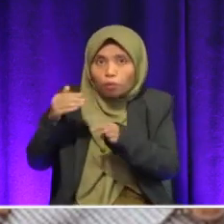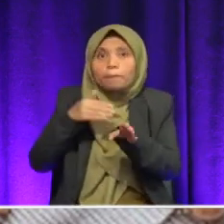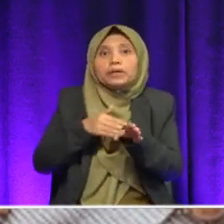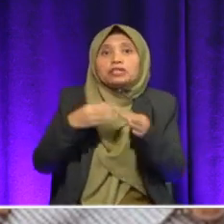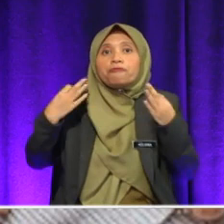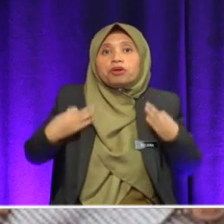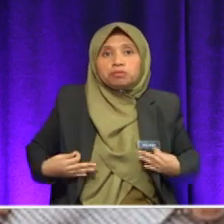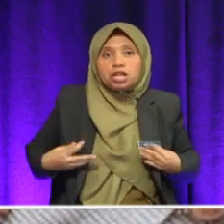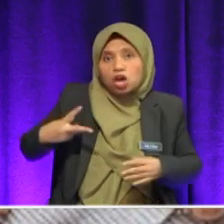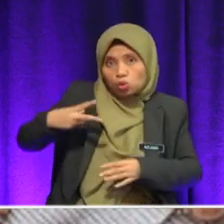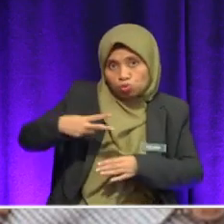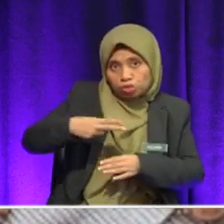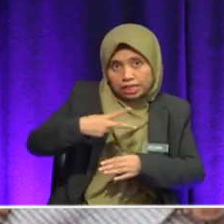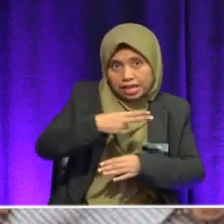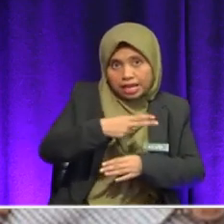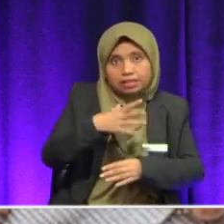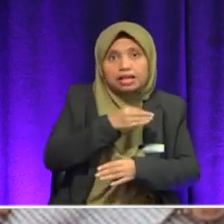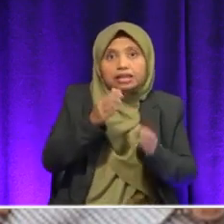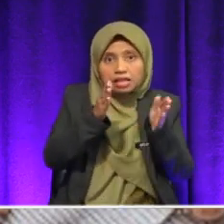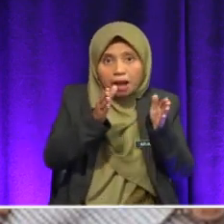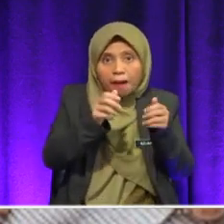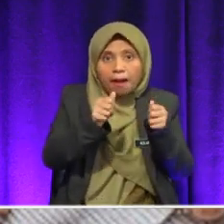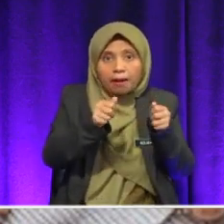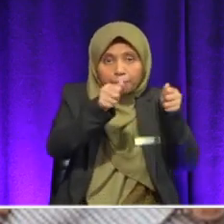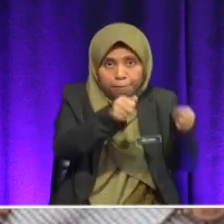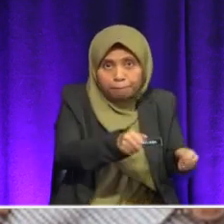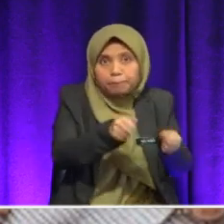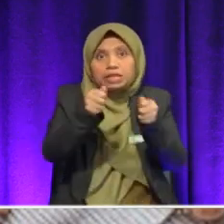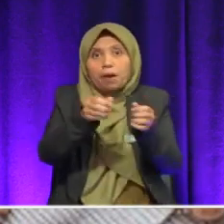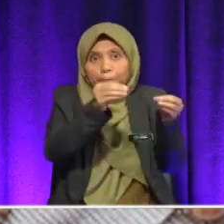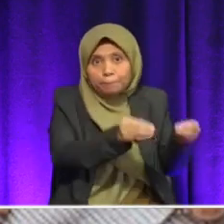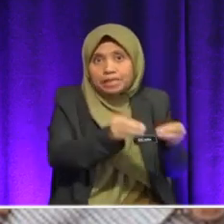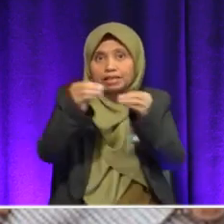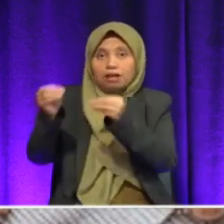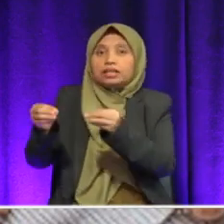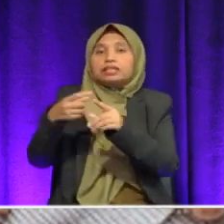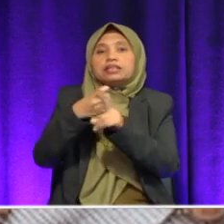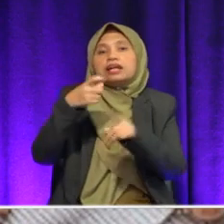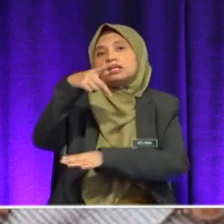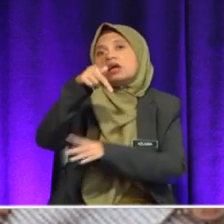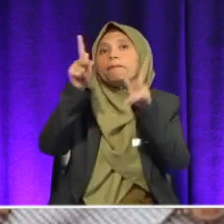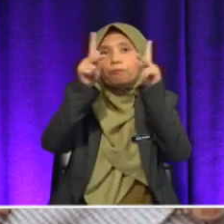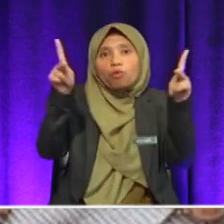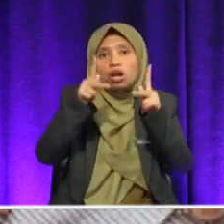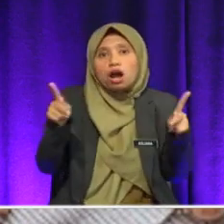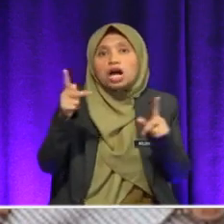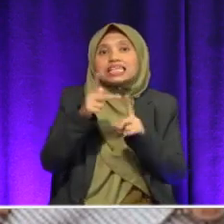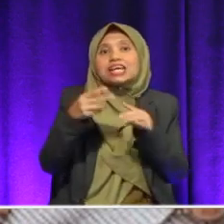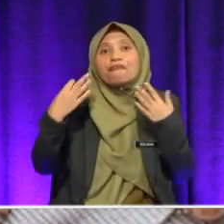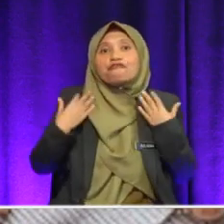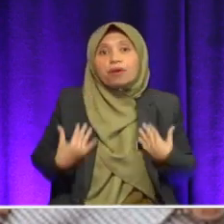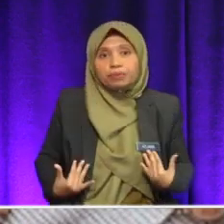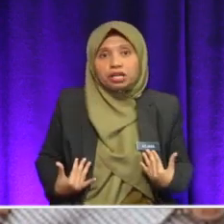menggunting febrik dan seterusnya memindahkan tanda-tanda pola dipadu pola ke Febri search-nya